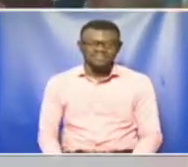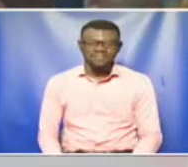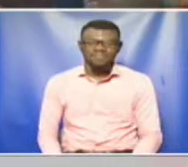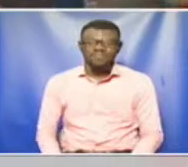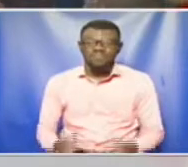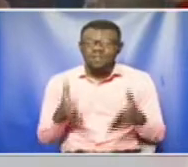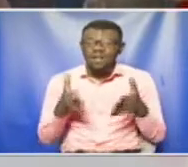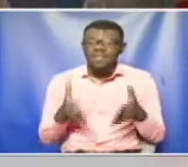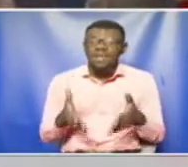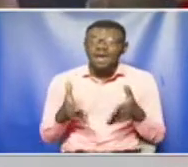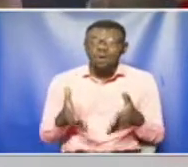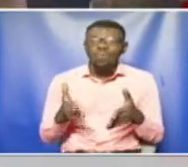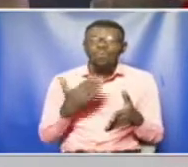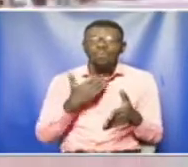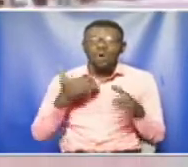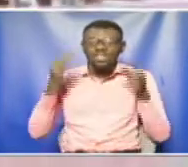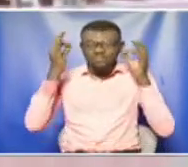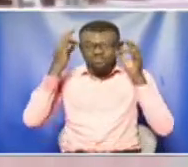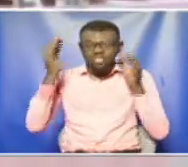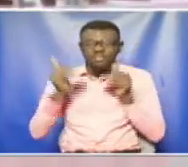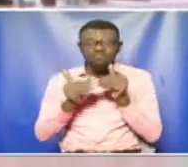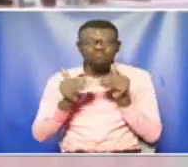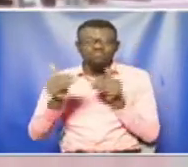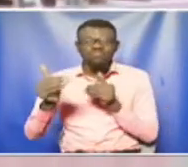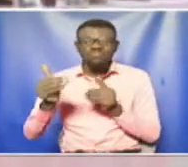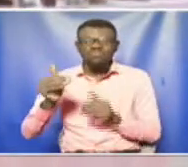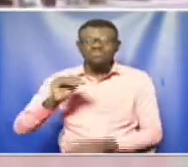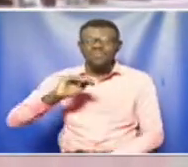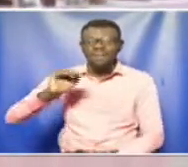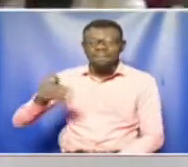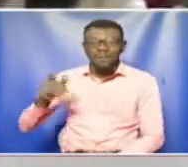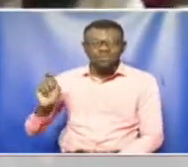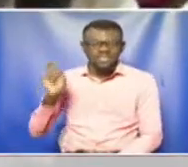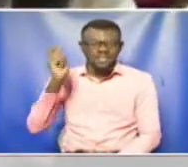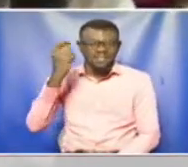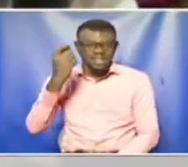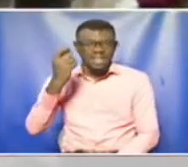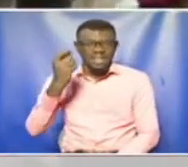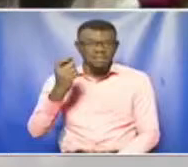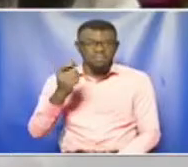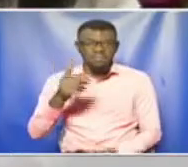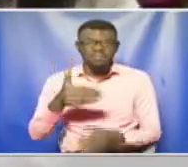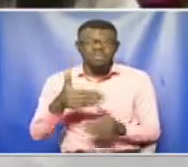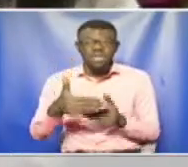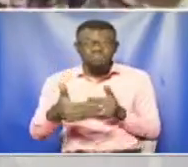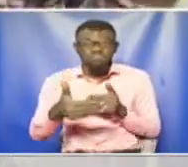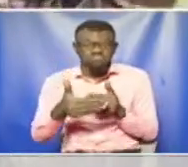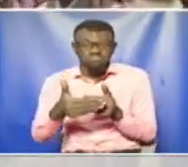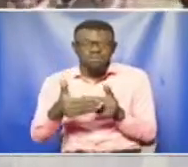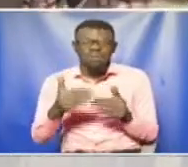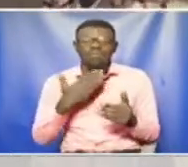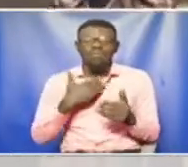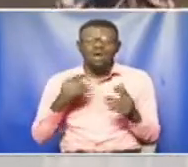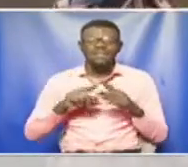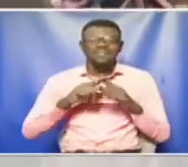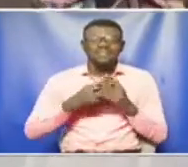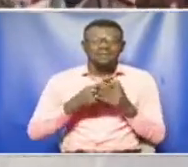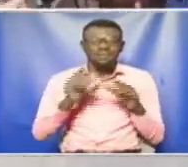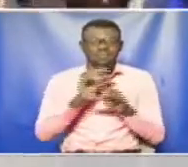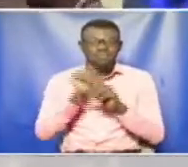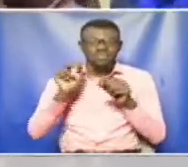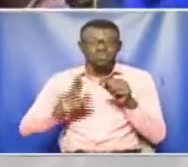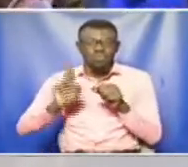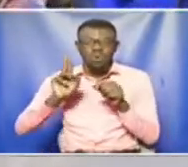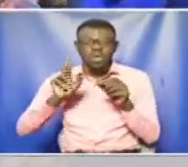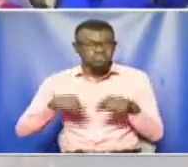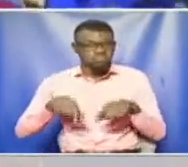Safari ya kuamua hatima ya kisiasa ya wakazi wa eneo la Mlima Kenya inaonekana kunoa nanga. Rais Uhuru